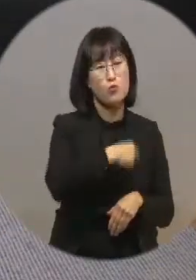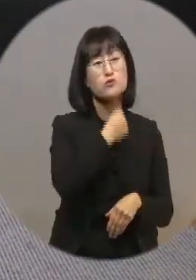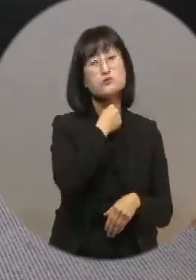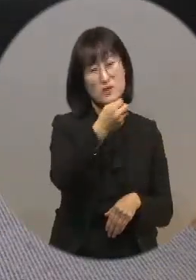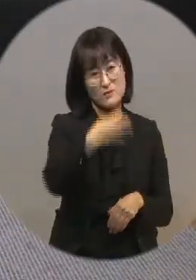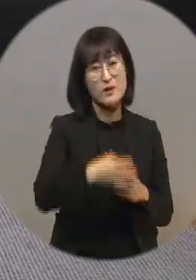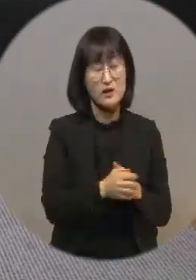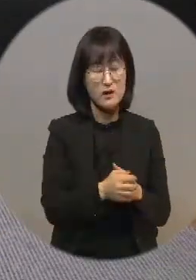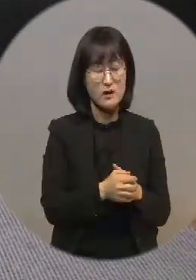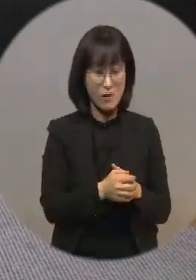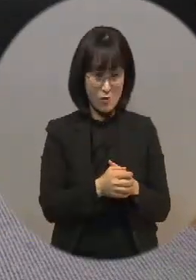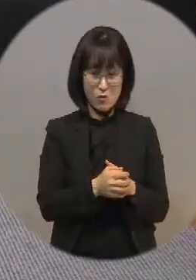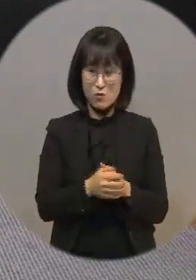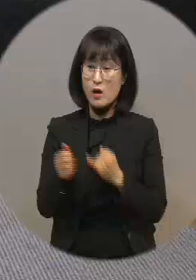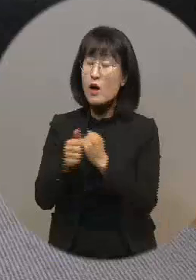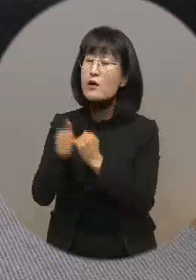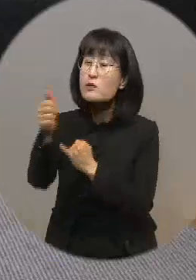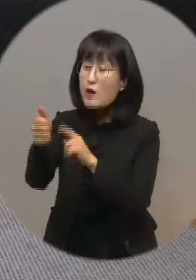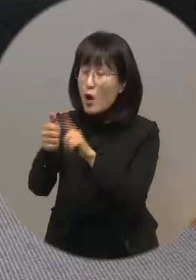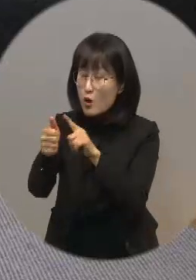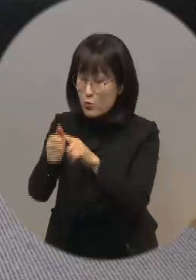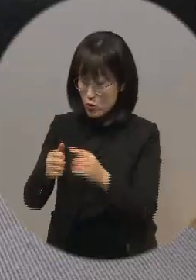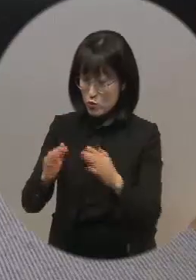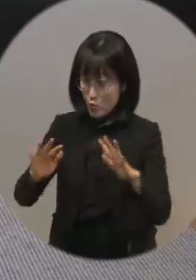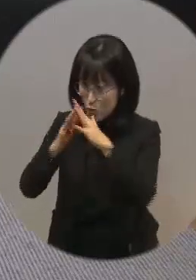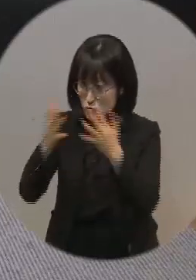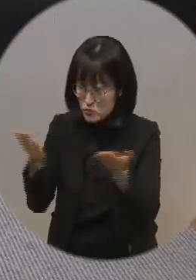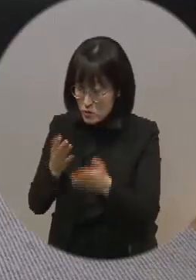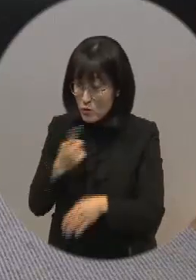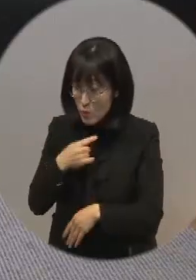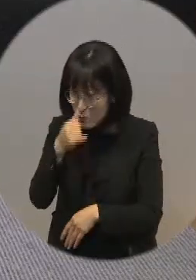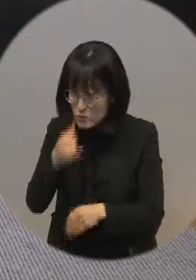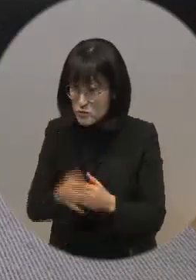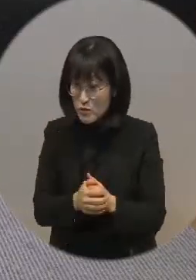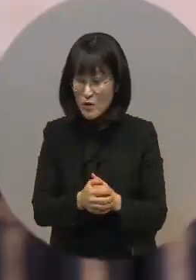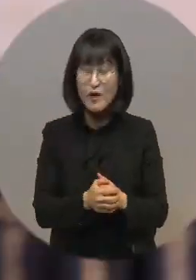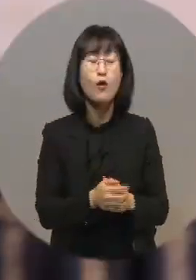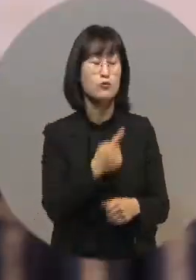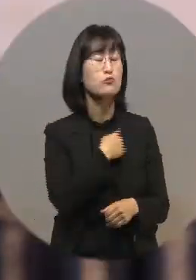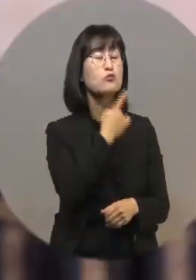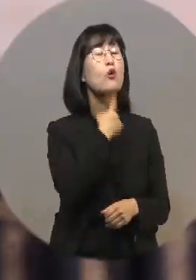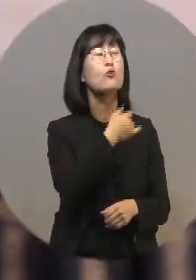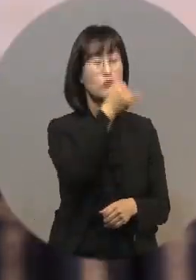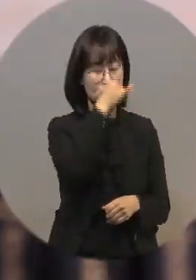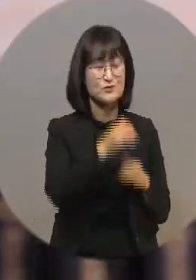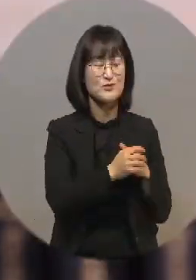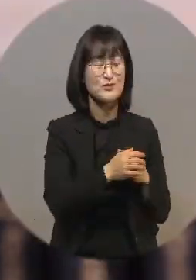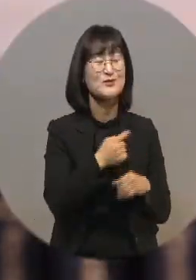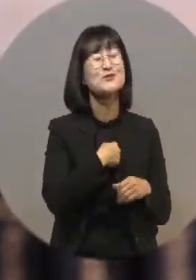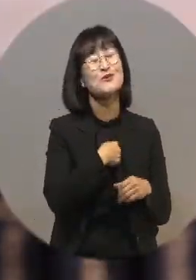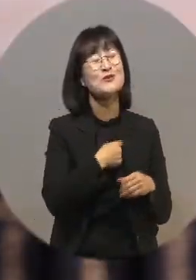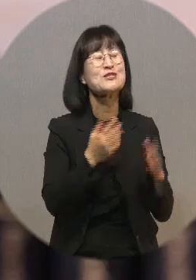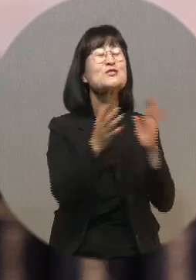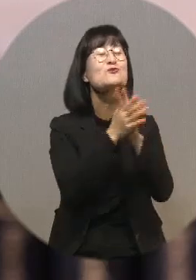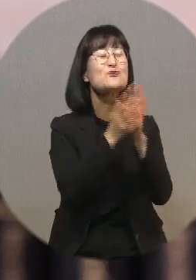저 막노동 해보셨습니까? 아, 저도 해봤죠. 언제요? 진짜. 저는 이제 친구들이랑 놀려고. 재미로? 예, 여행